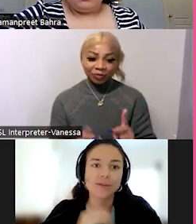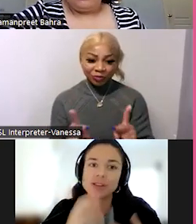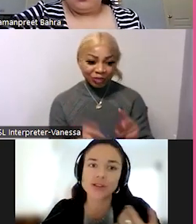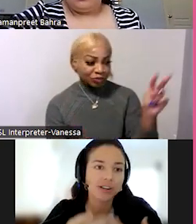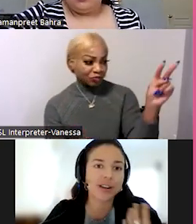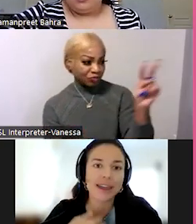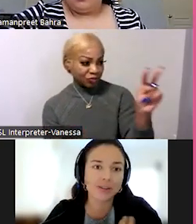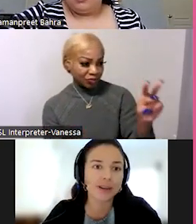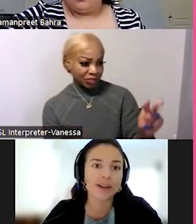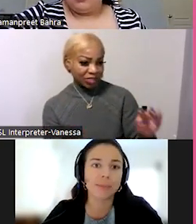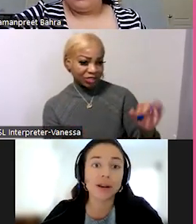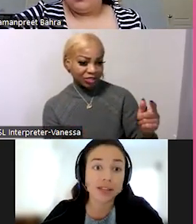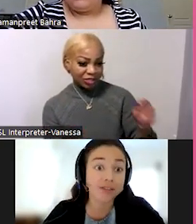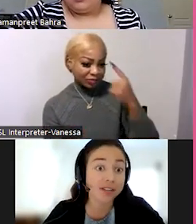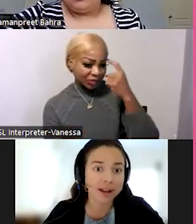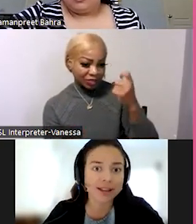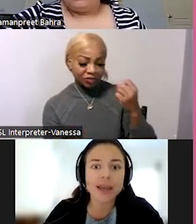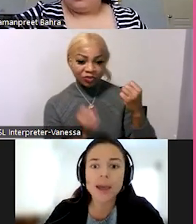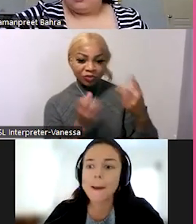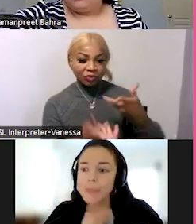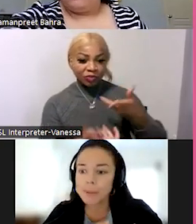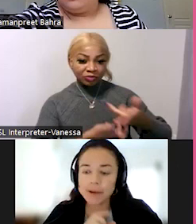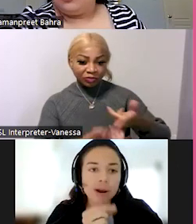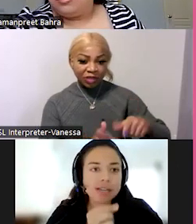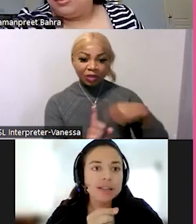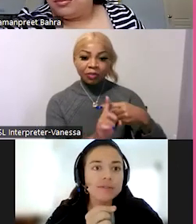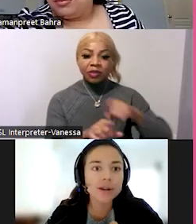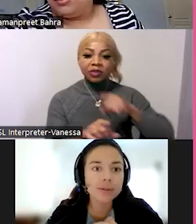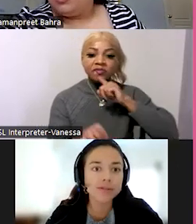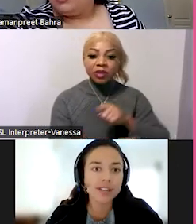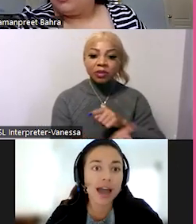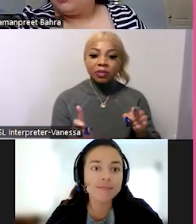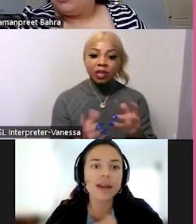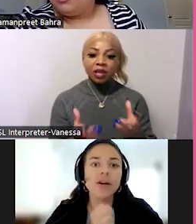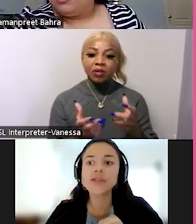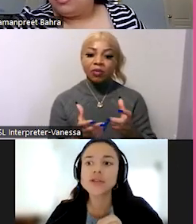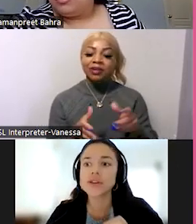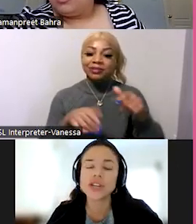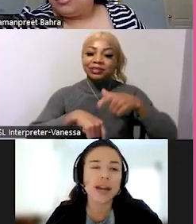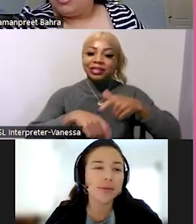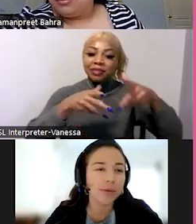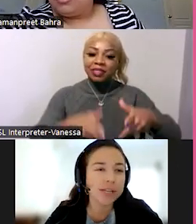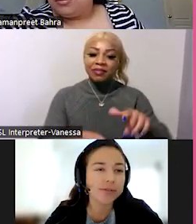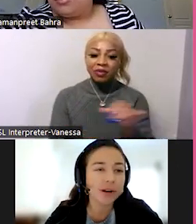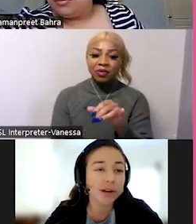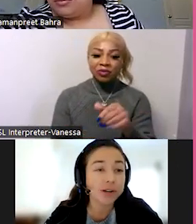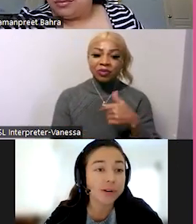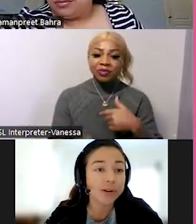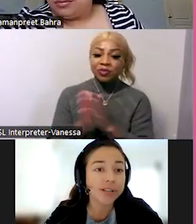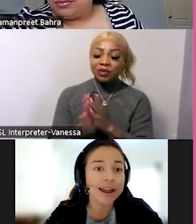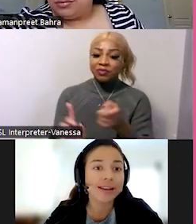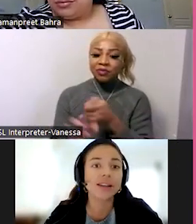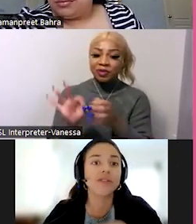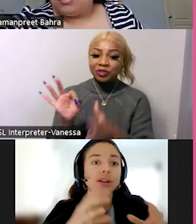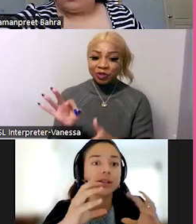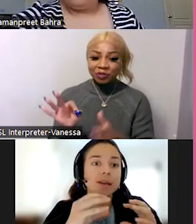réponses. J'espère que vous avez eu l'occasion de voir dans le chat, donc tous les commentaires, mais je veux laisser